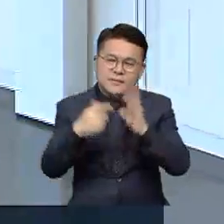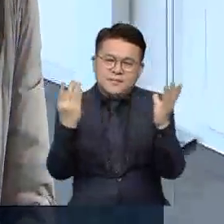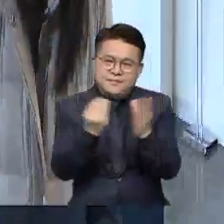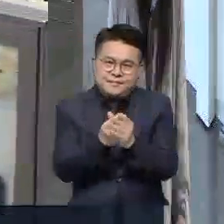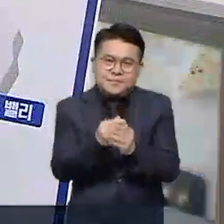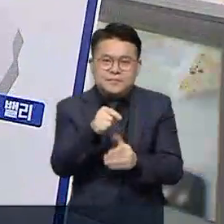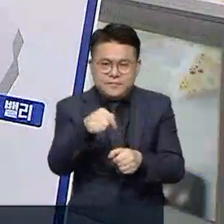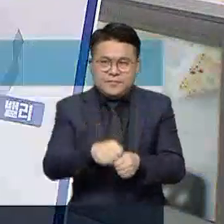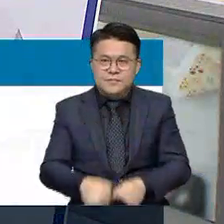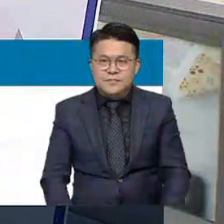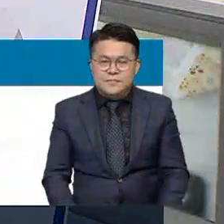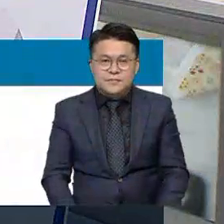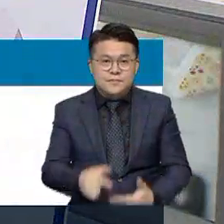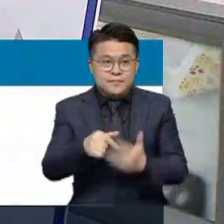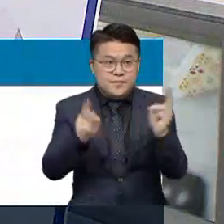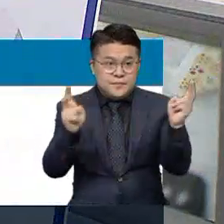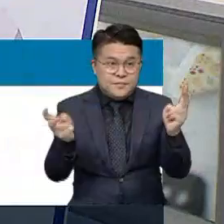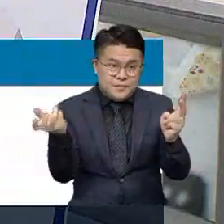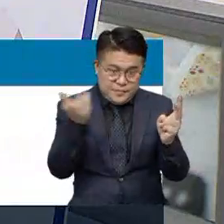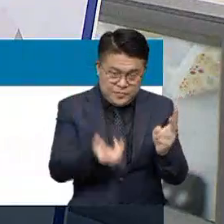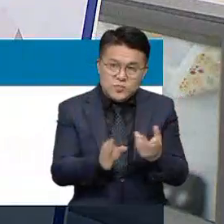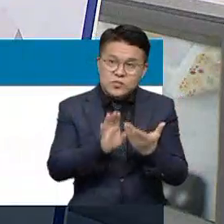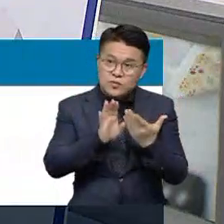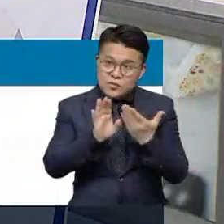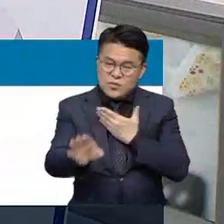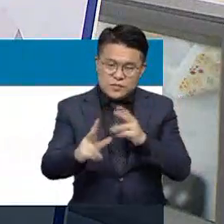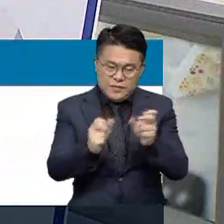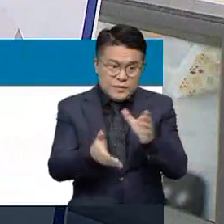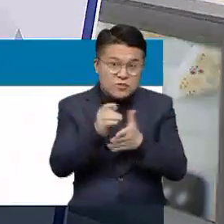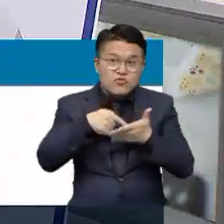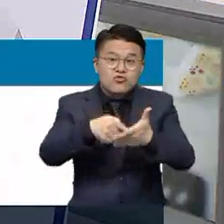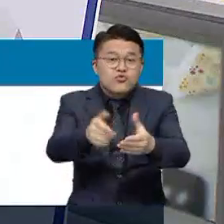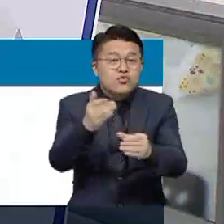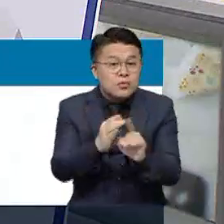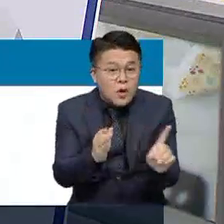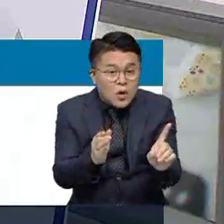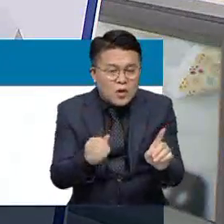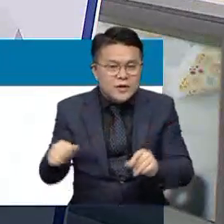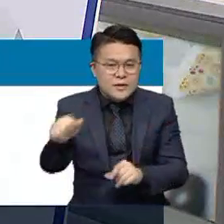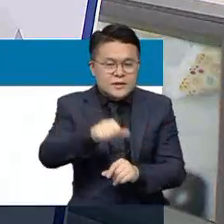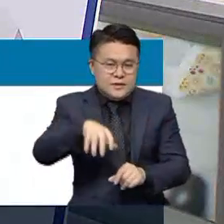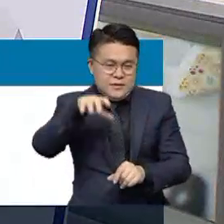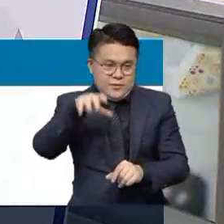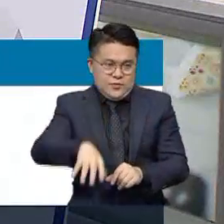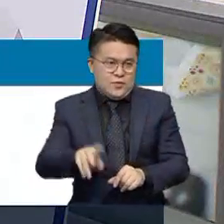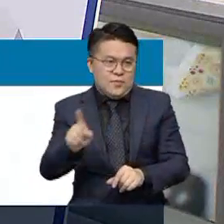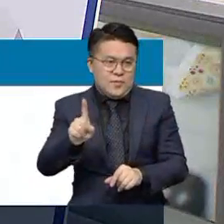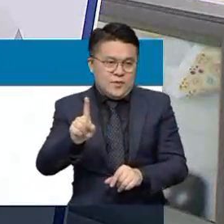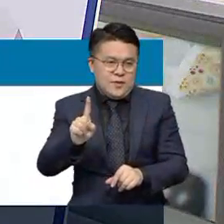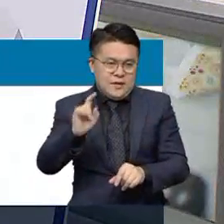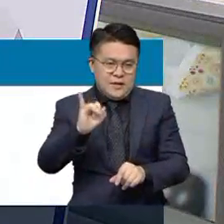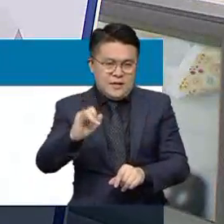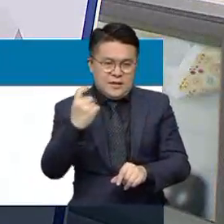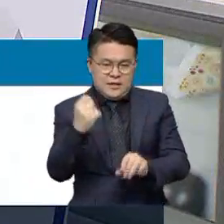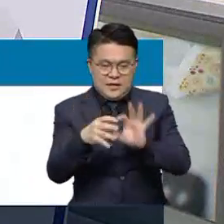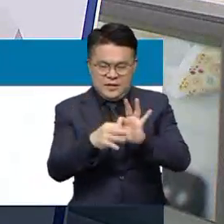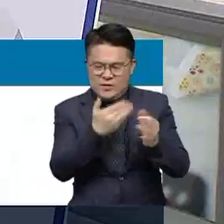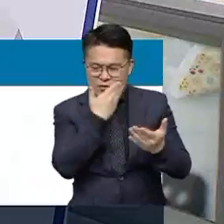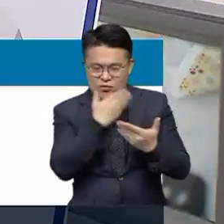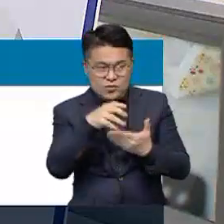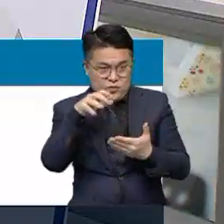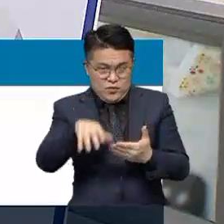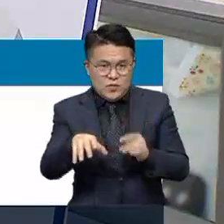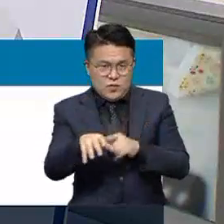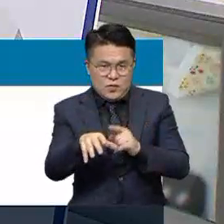있습니다. 소프트웨어 기업이 입주하면서 성남시가 추진 중인 아시아 실리콘밸리 중심의 한 축이 돼